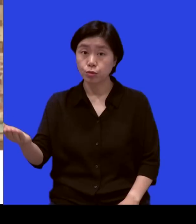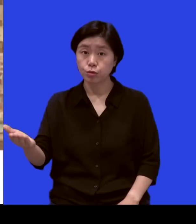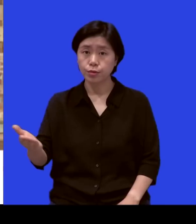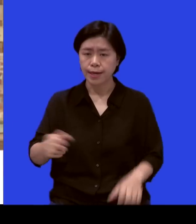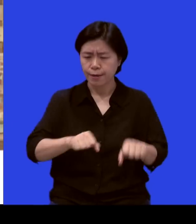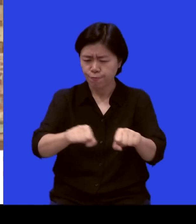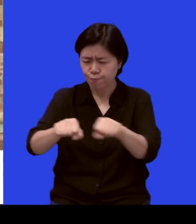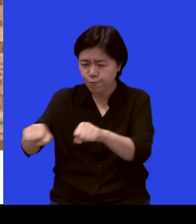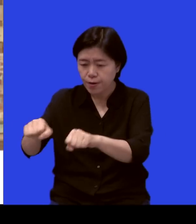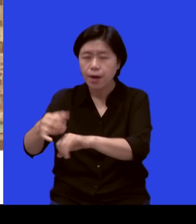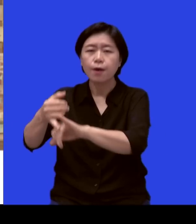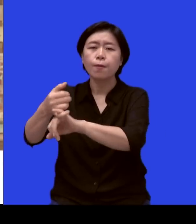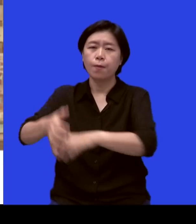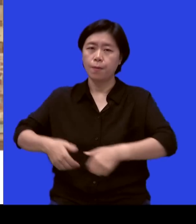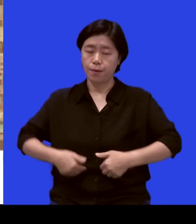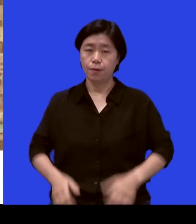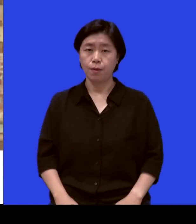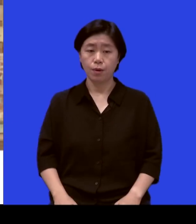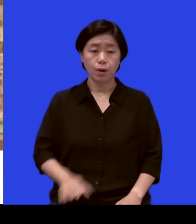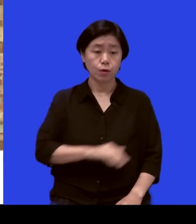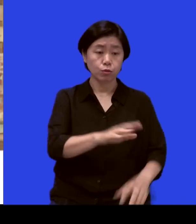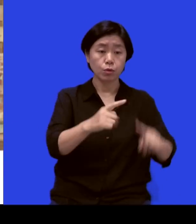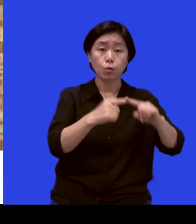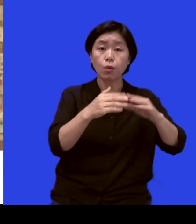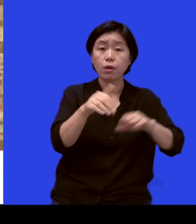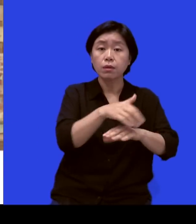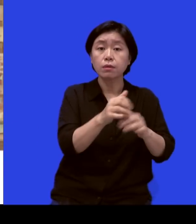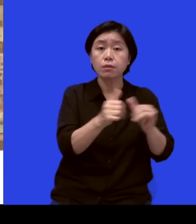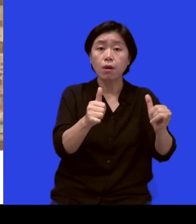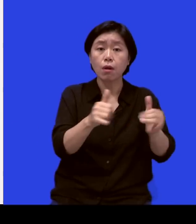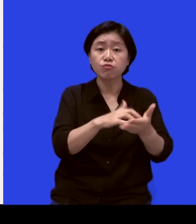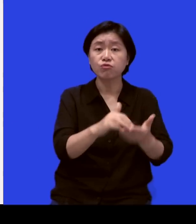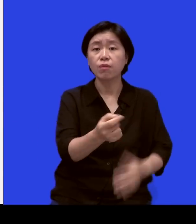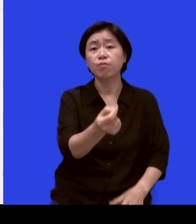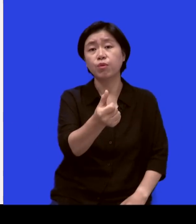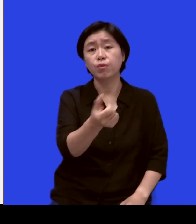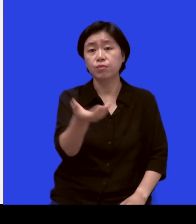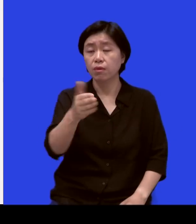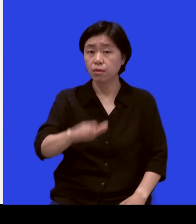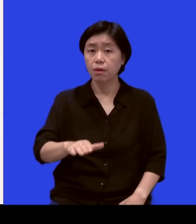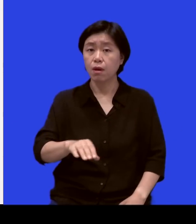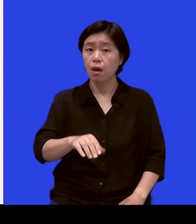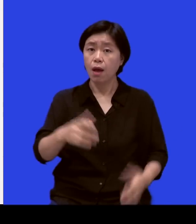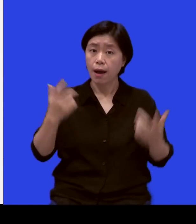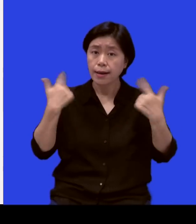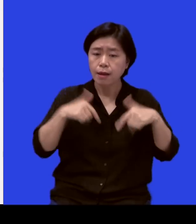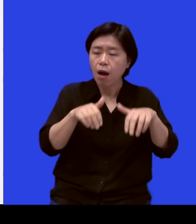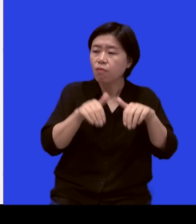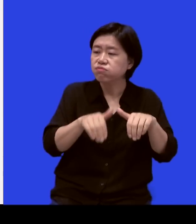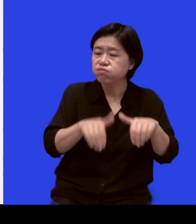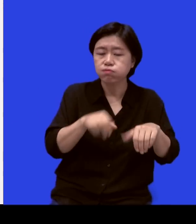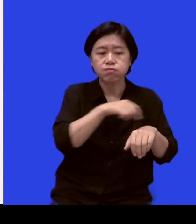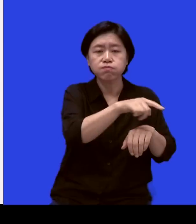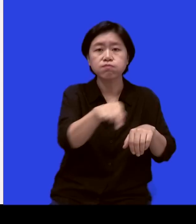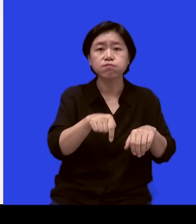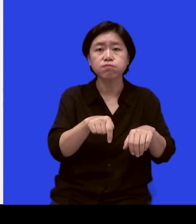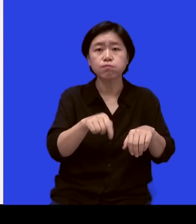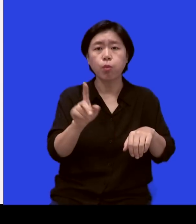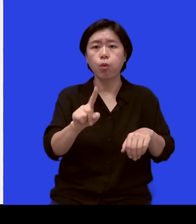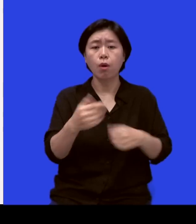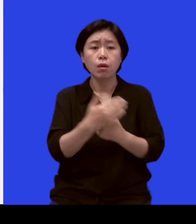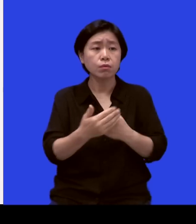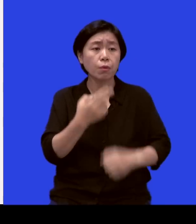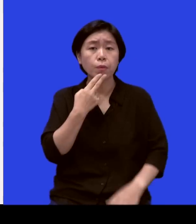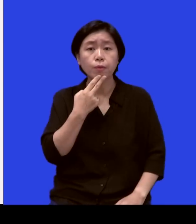가라. 그리고 우리 교회도 알지 않냐. 교인도 많은 교회도 아닌데 다 시중만 들다가 다른 교인들도